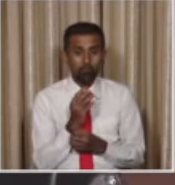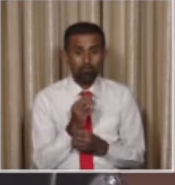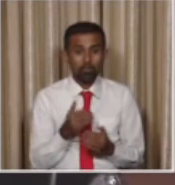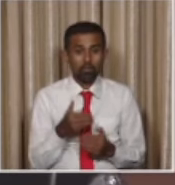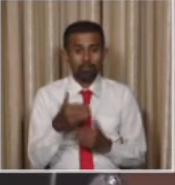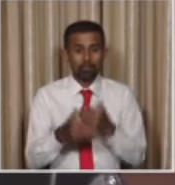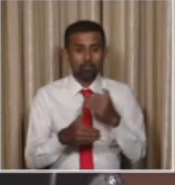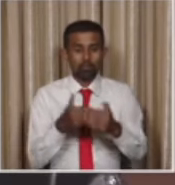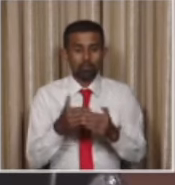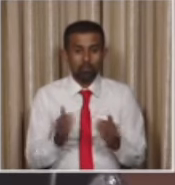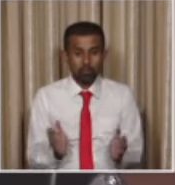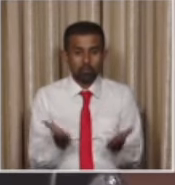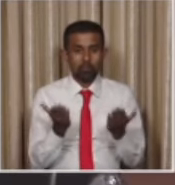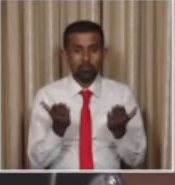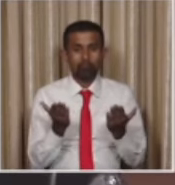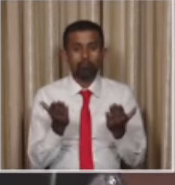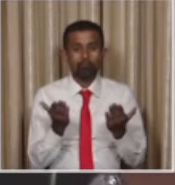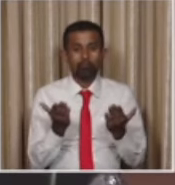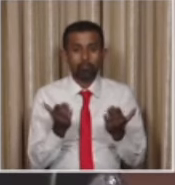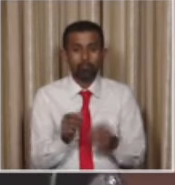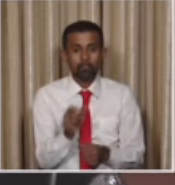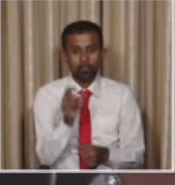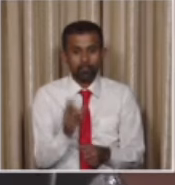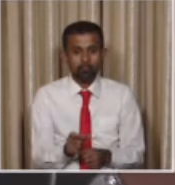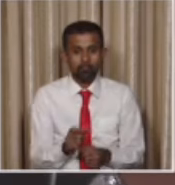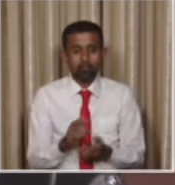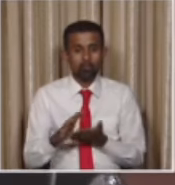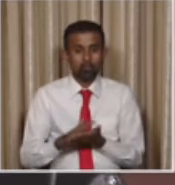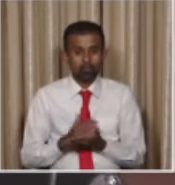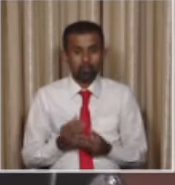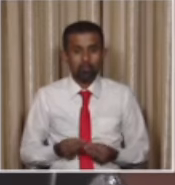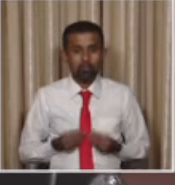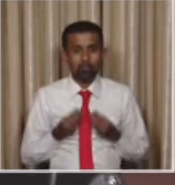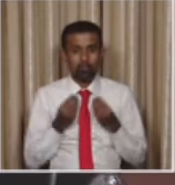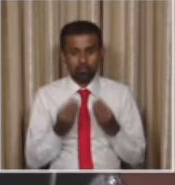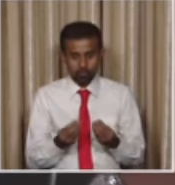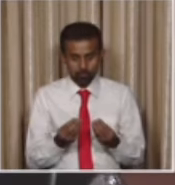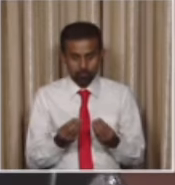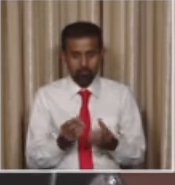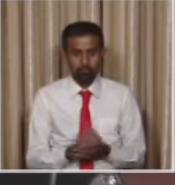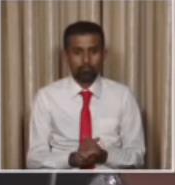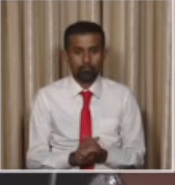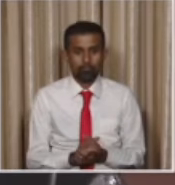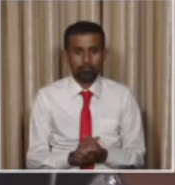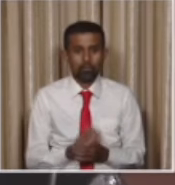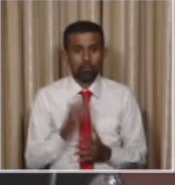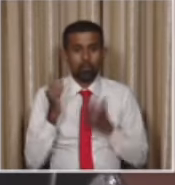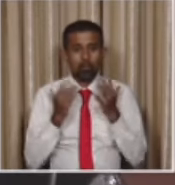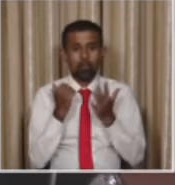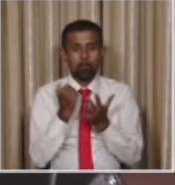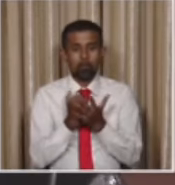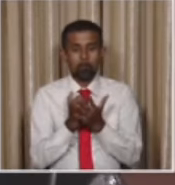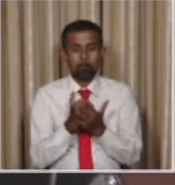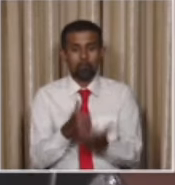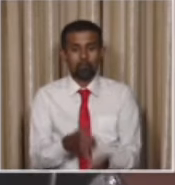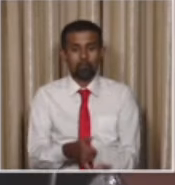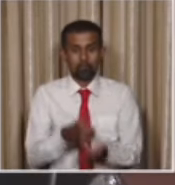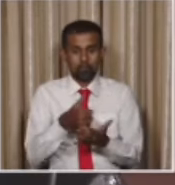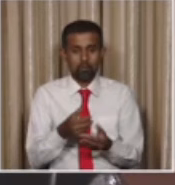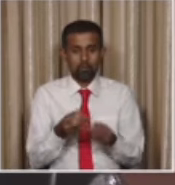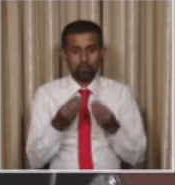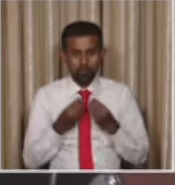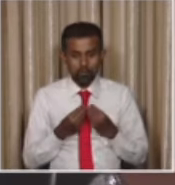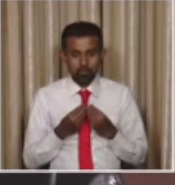ඉදිරියට ගෙනියන්න එතුමාට අවශ්‍ය සහයෝගය ලබා දීලා තියෙනවා. ඉතින් ලෝක බැංකුවේ සම්මානයක් ලැබිලා